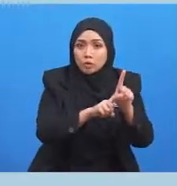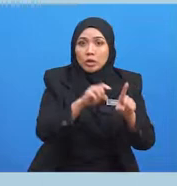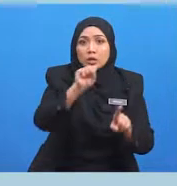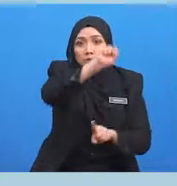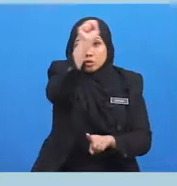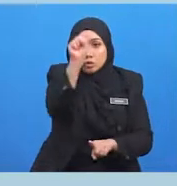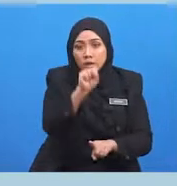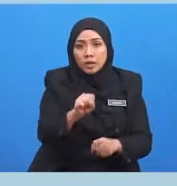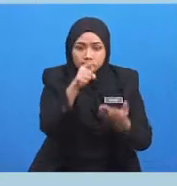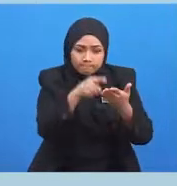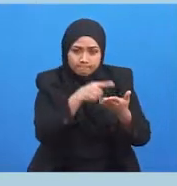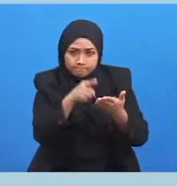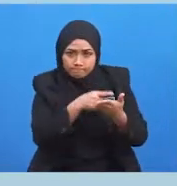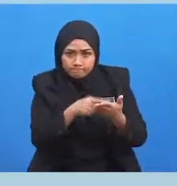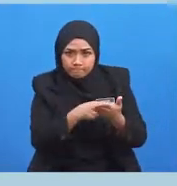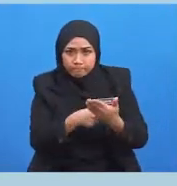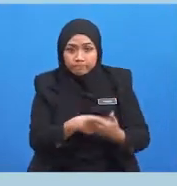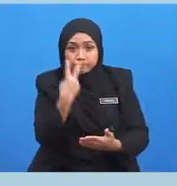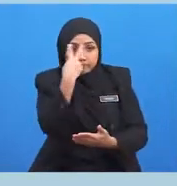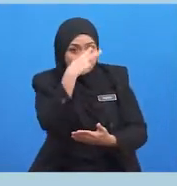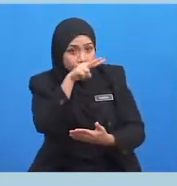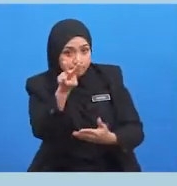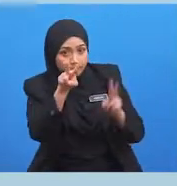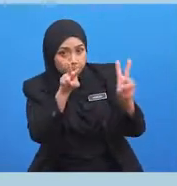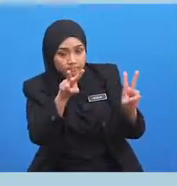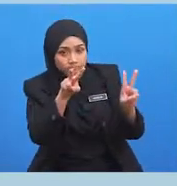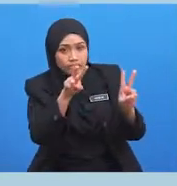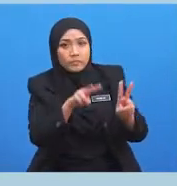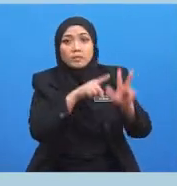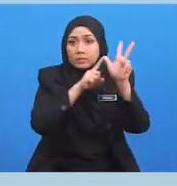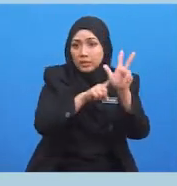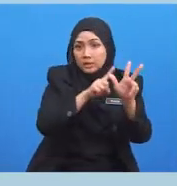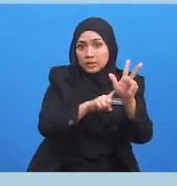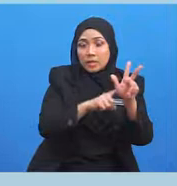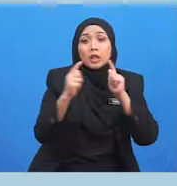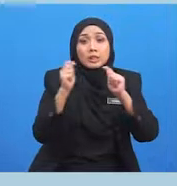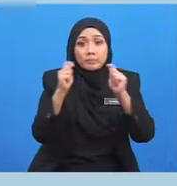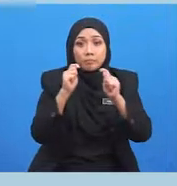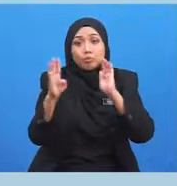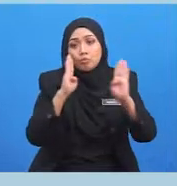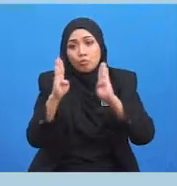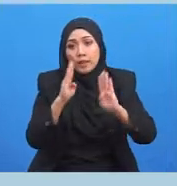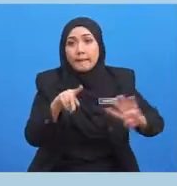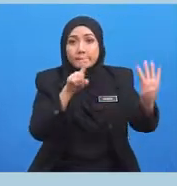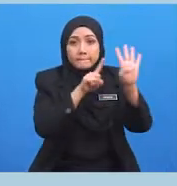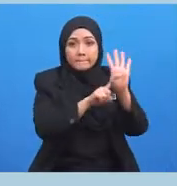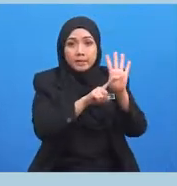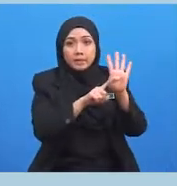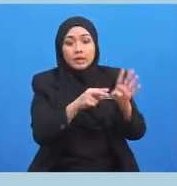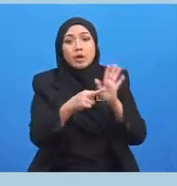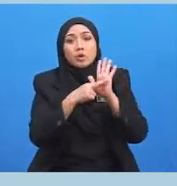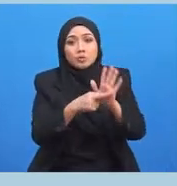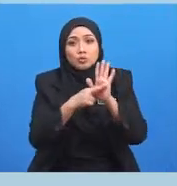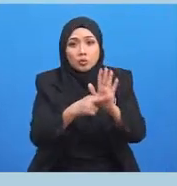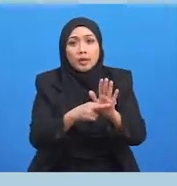selidik. Kedua, pemerhatian. Ketiga, temubual. Keempat, rujukan